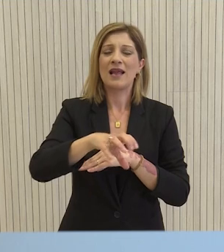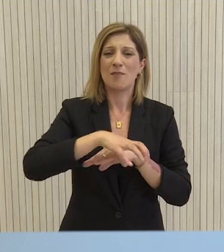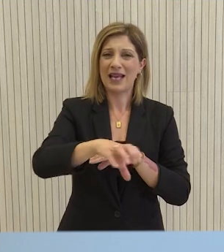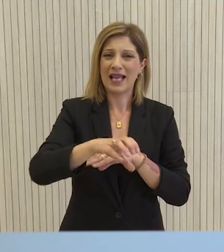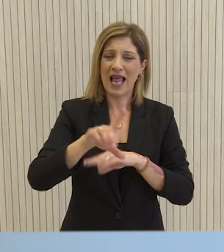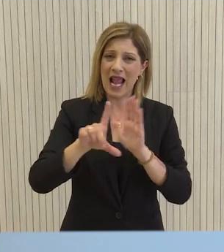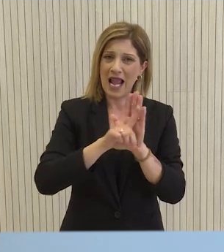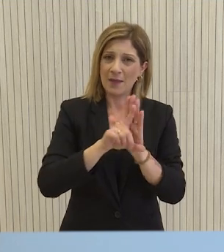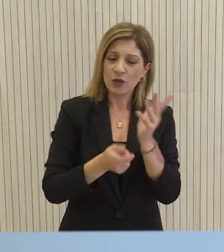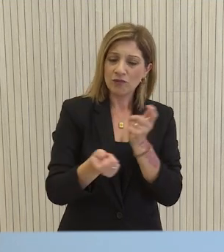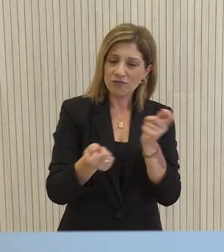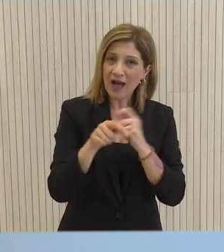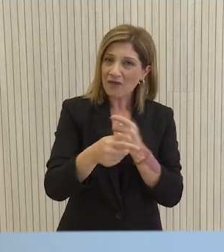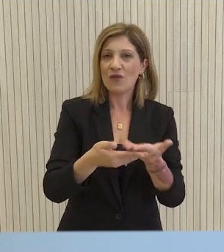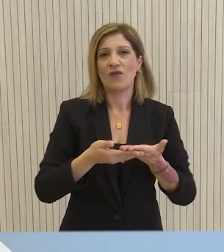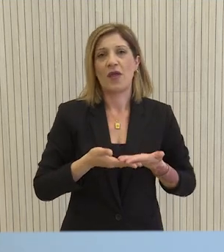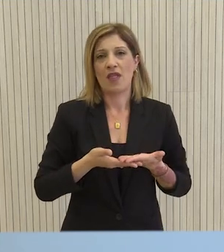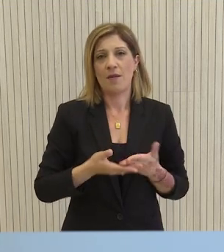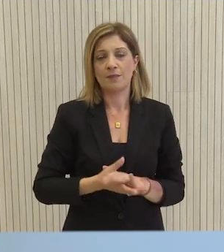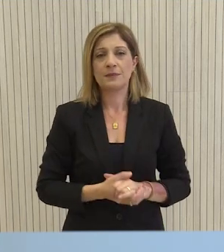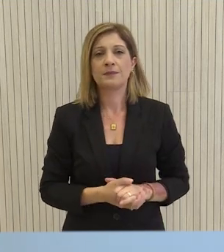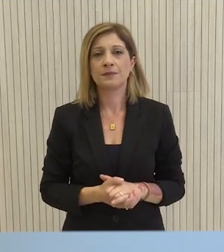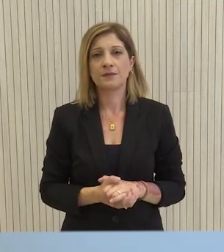διαχείριση της μονάδας σε αυτό το μεταβατικό στάδιο.